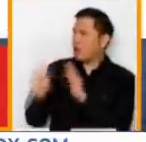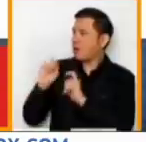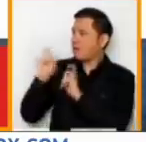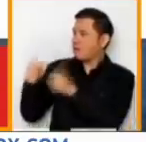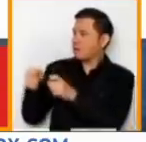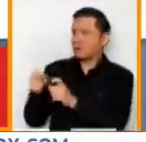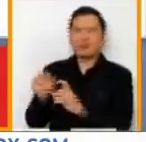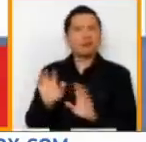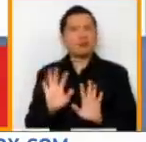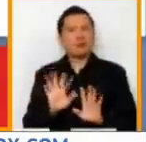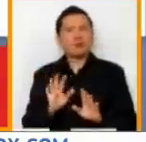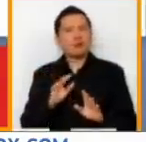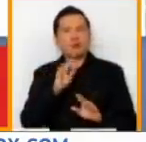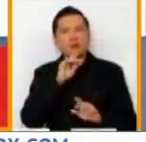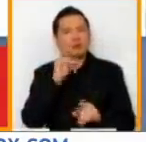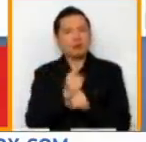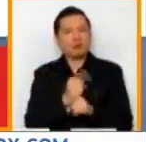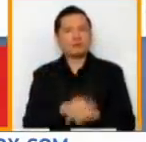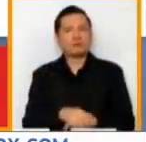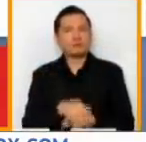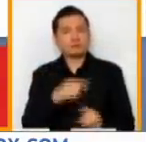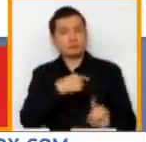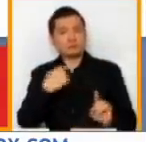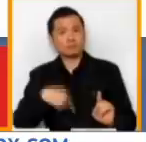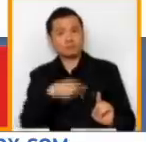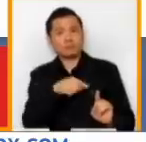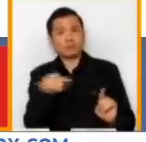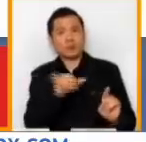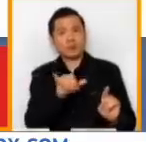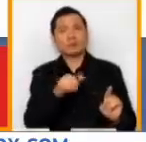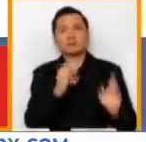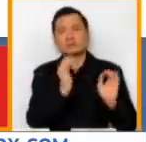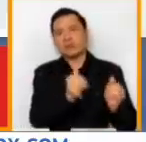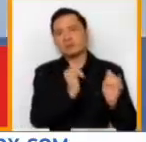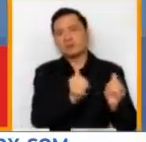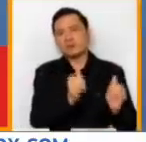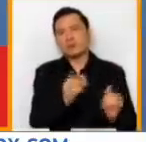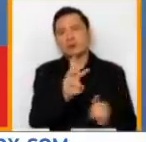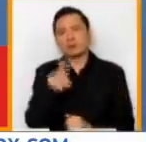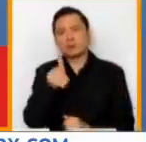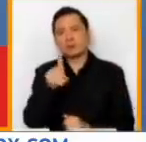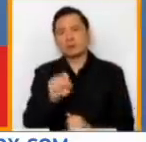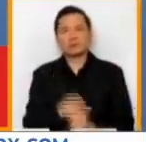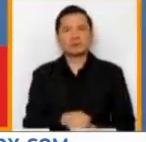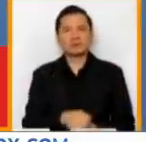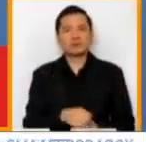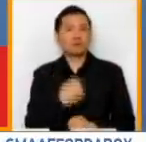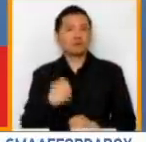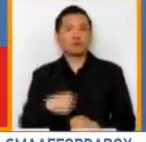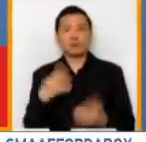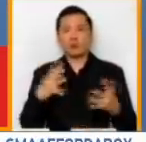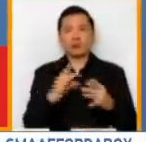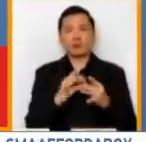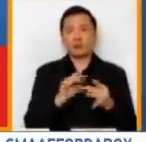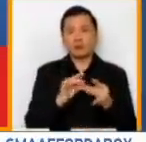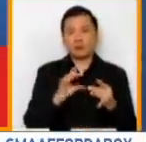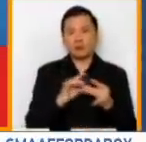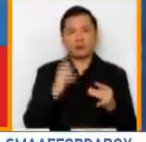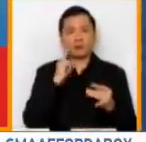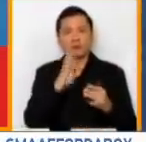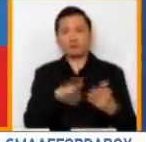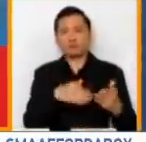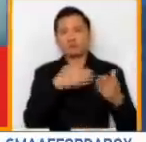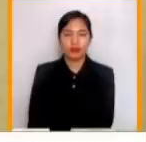ang pananatili ng mga Chinese vessels sa West Philippine Sea. Wala pang pahayag ang China, kaugnay ng mga panibagong diplomatic protest.